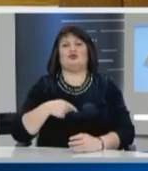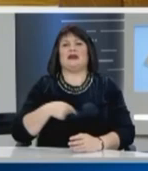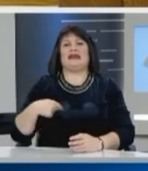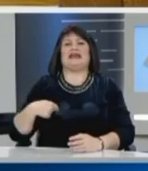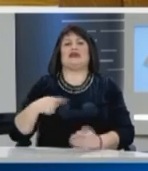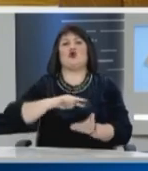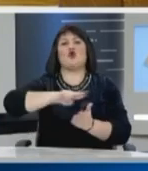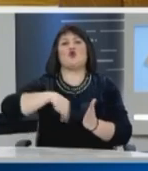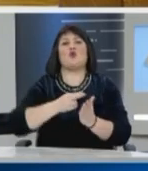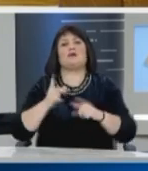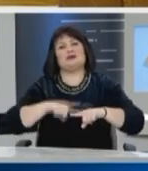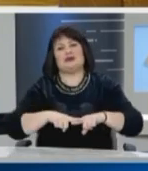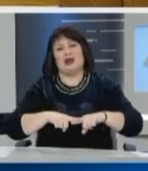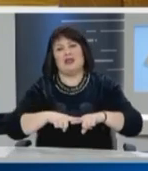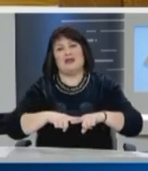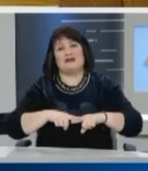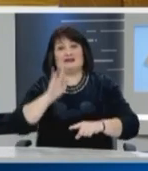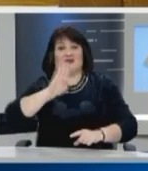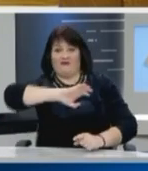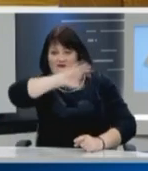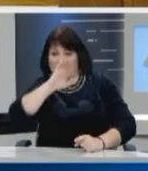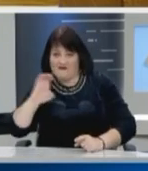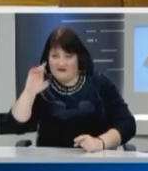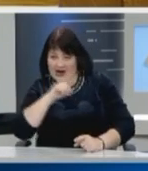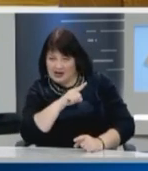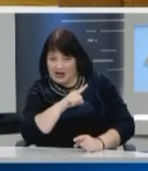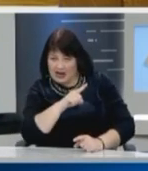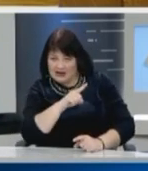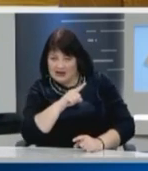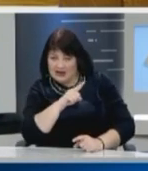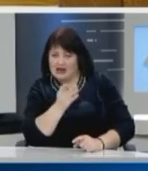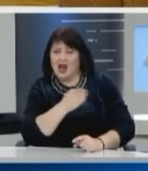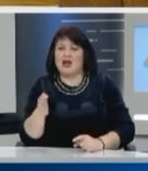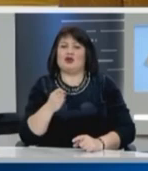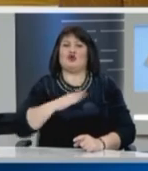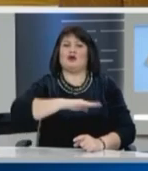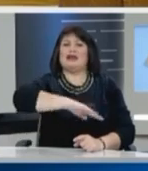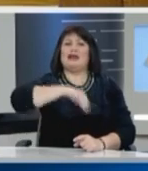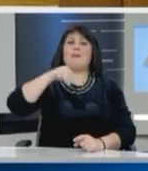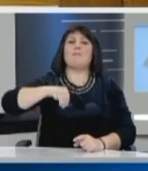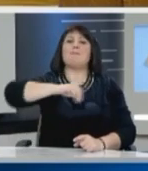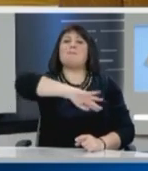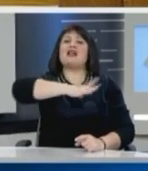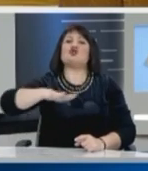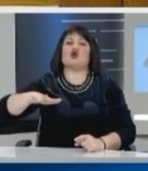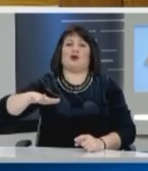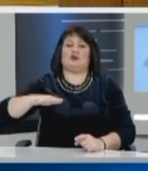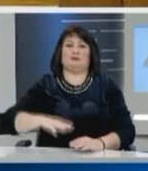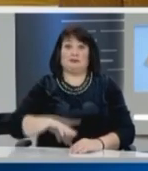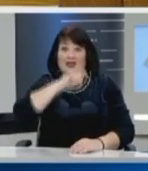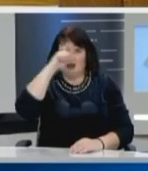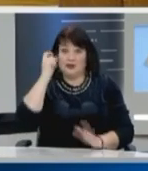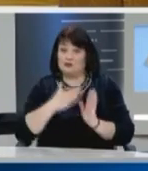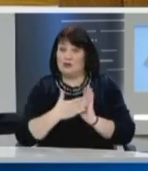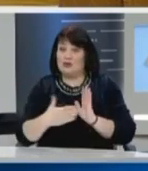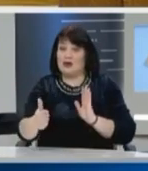ηγετικό ρόλο της χώρας στα Βαλκάνια και στην Ανατολική Μεσόγειο, σε μια δύσκολη περίοδο.